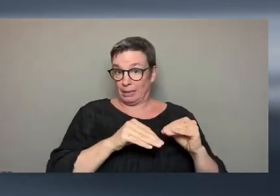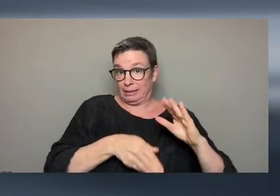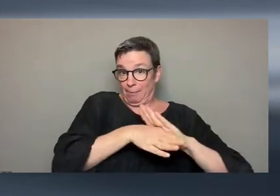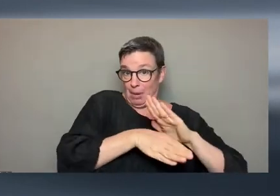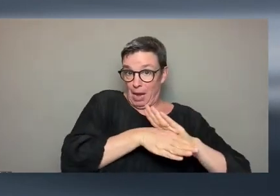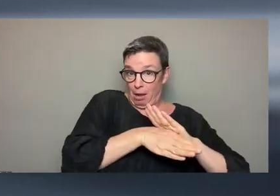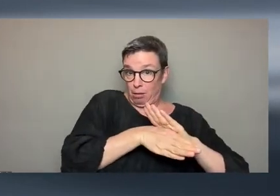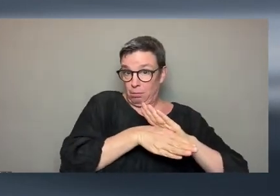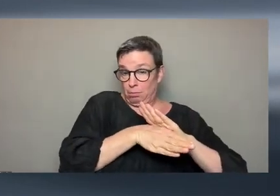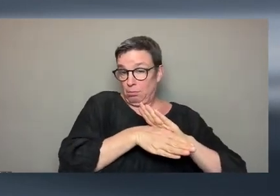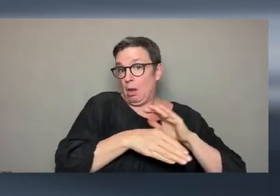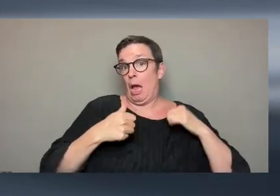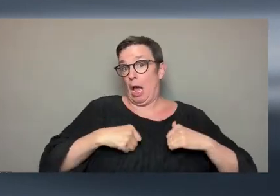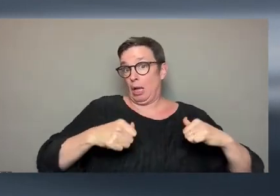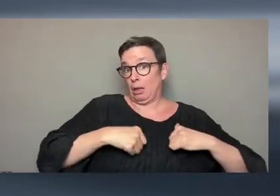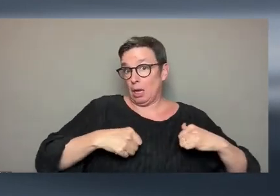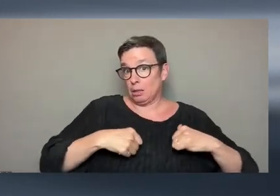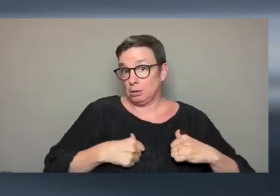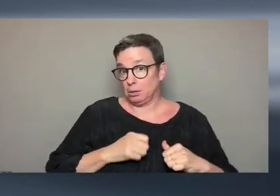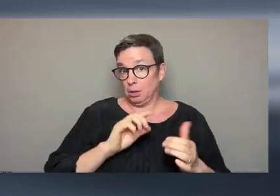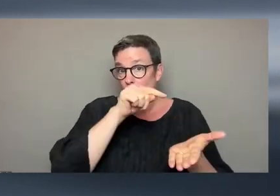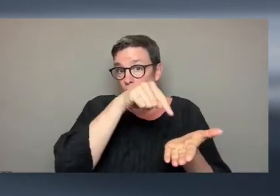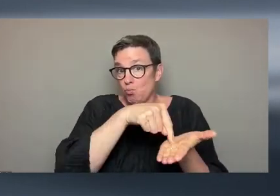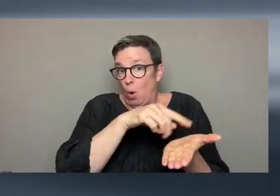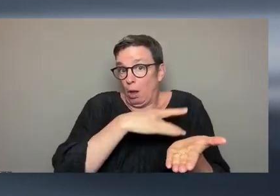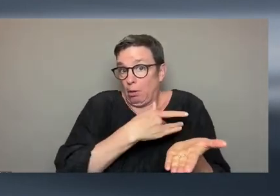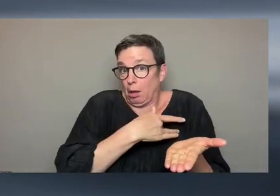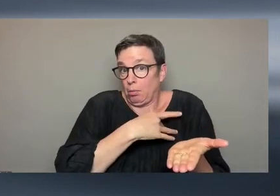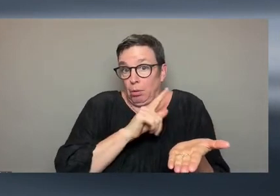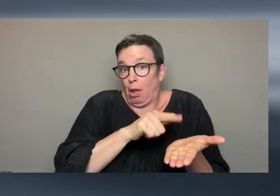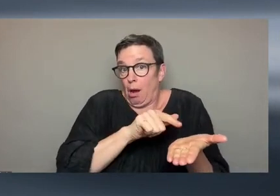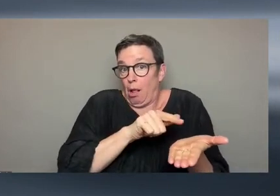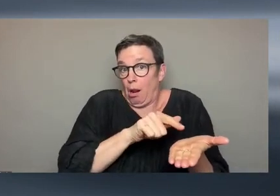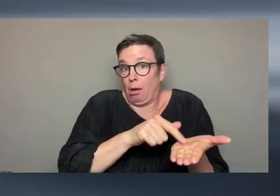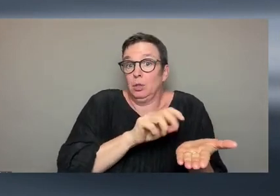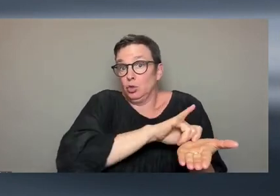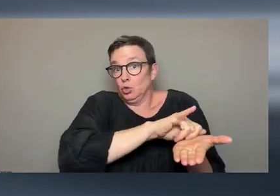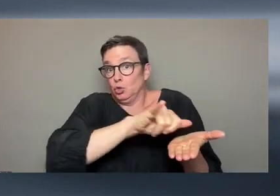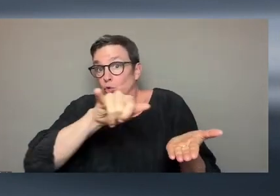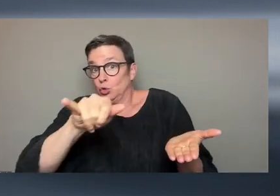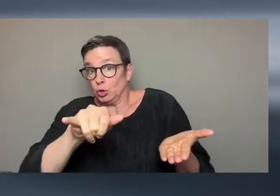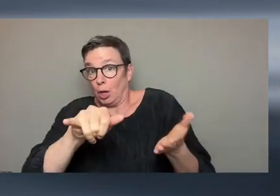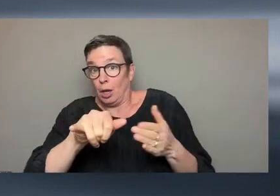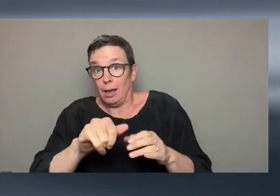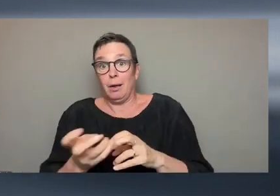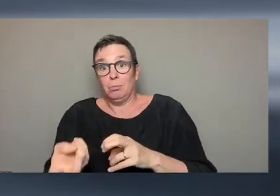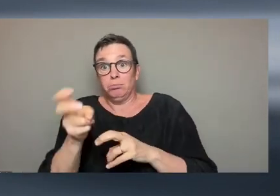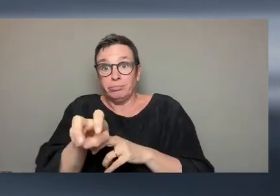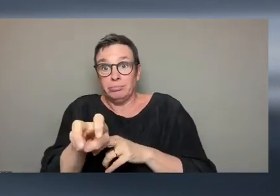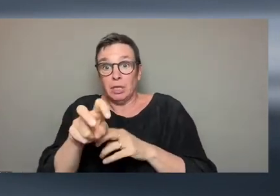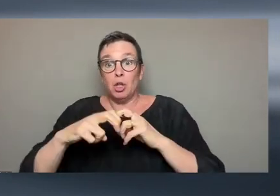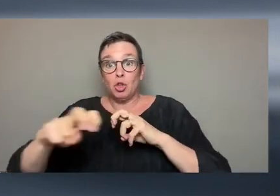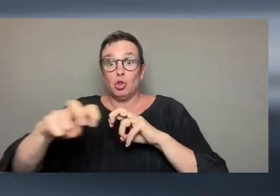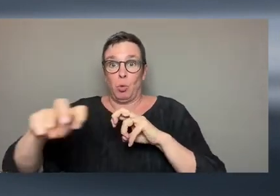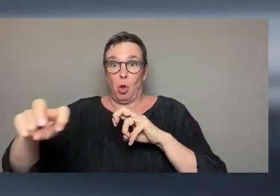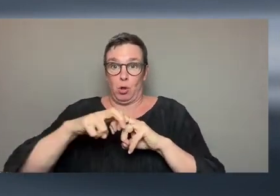depuis une adresse, depuis un point d'intérêt, jusqu'à la porte du transport. Et ceci, nous voulons le faire au